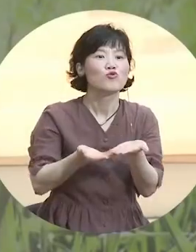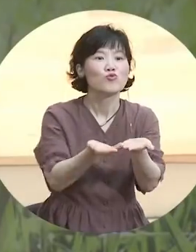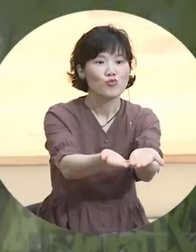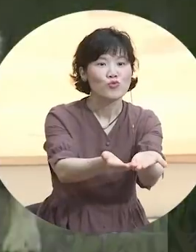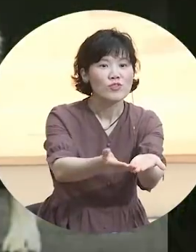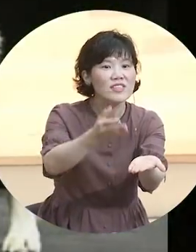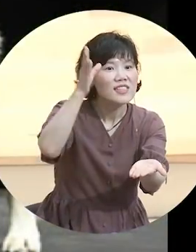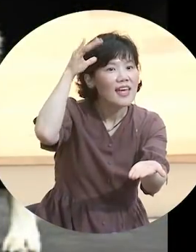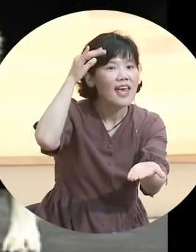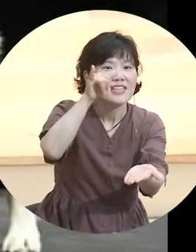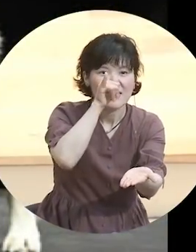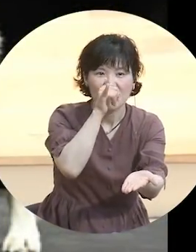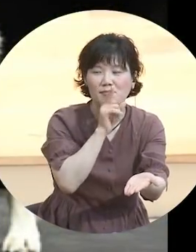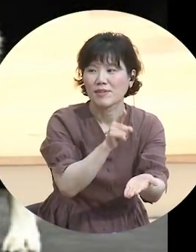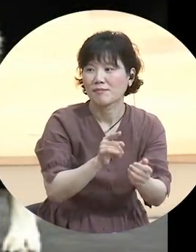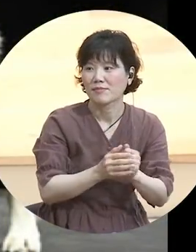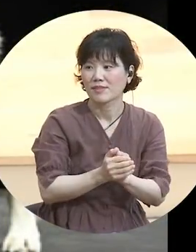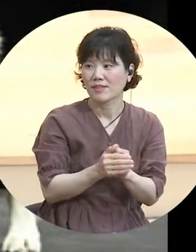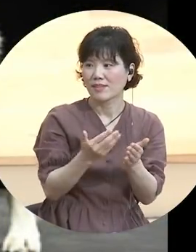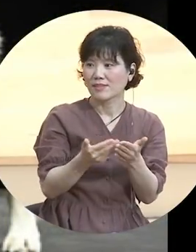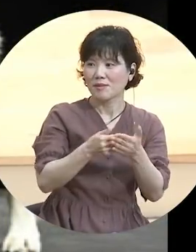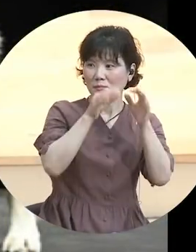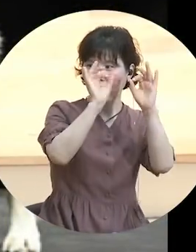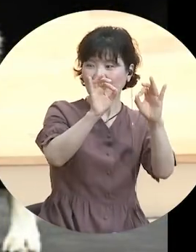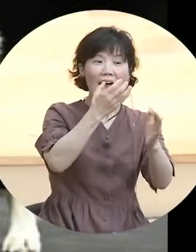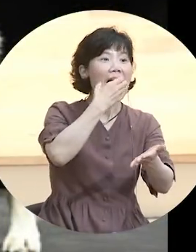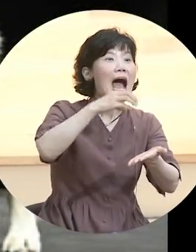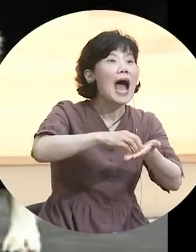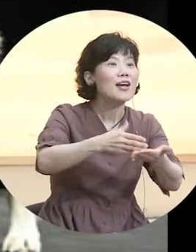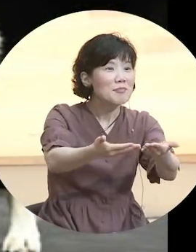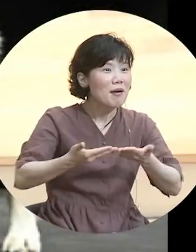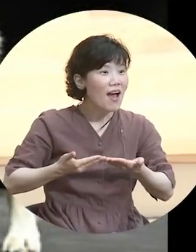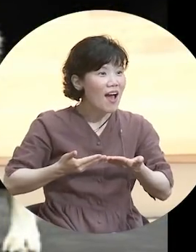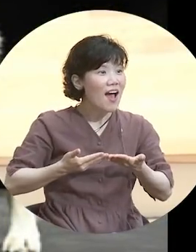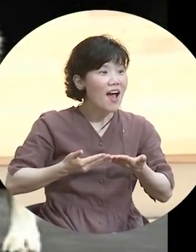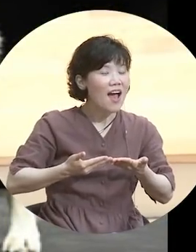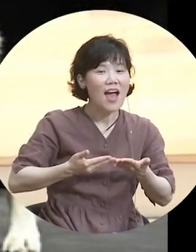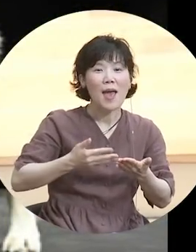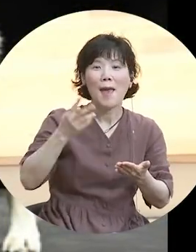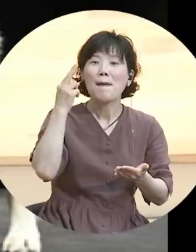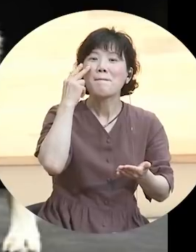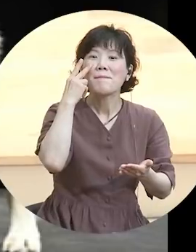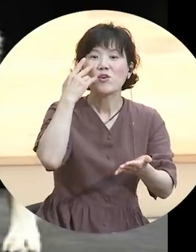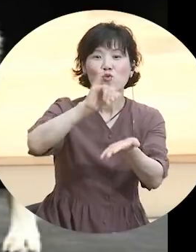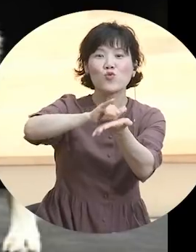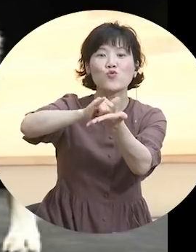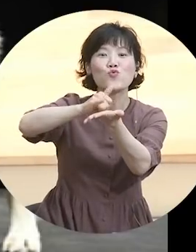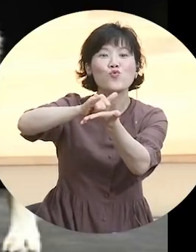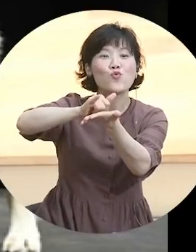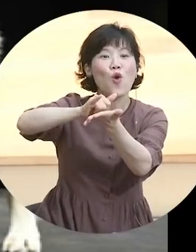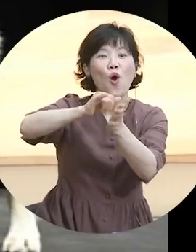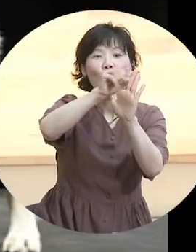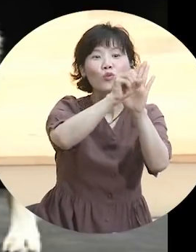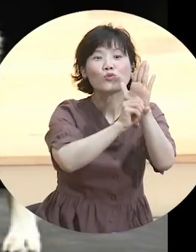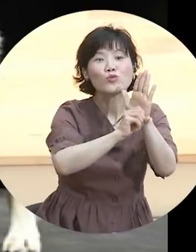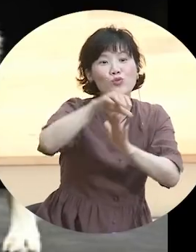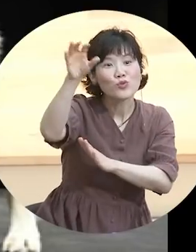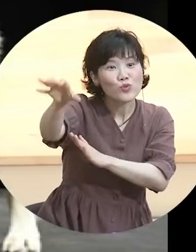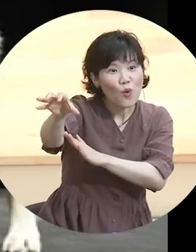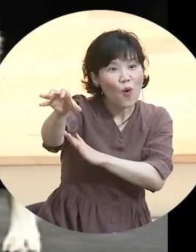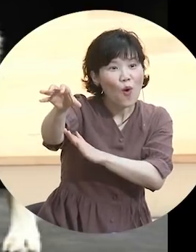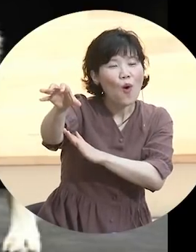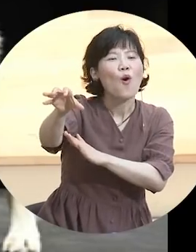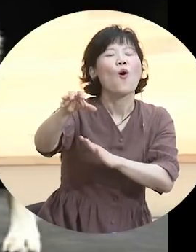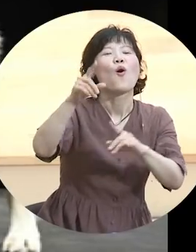인도견이 있었습니다. 자, 장면 보여주십시오. 저기 학위를 받고 있는 거예요. 미국 뉴욕주의 포츠담의 클락슨 대학 졸업식에